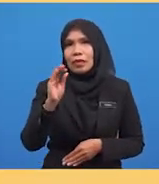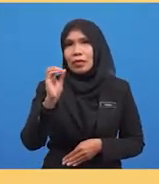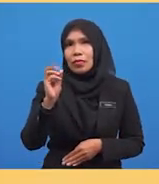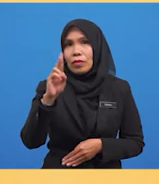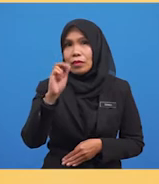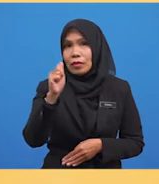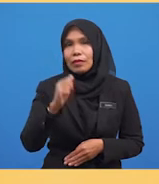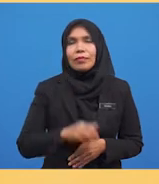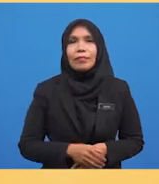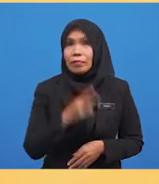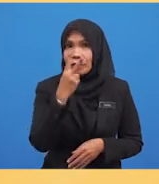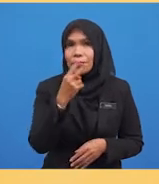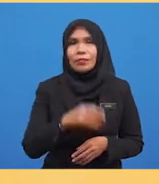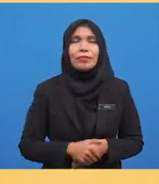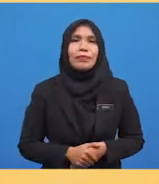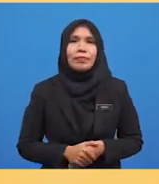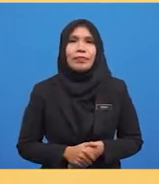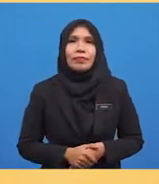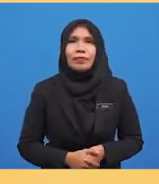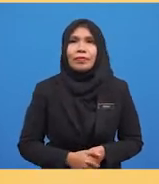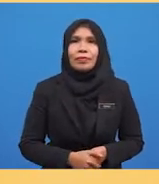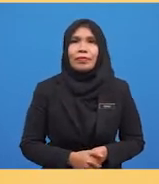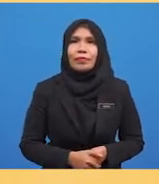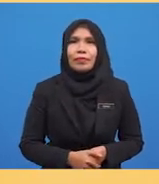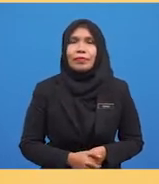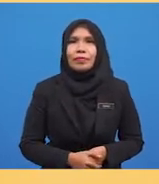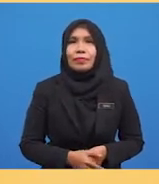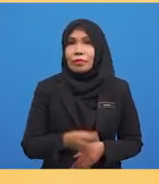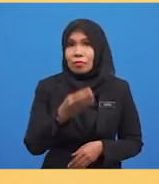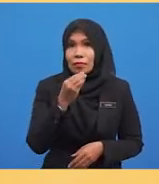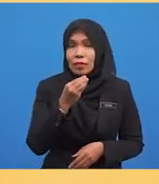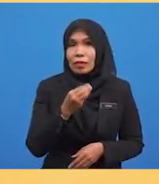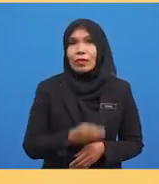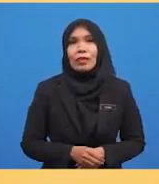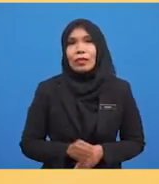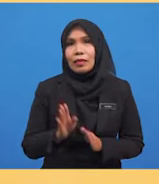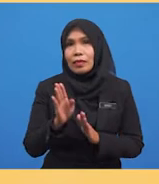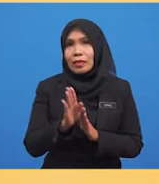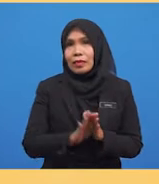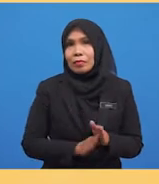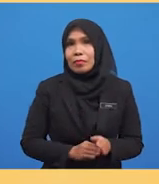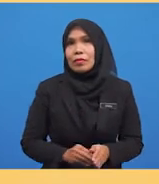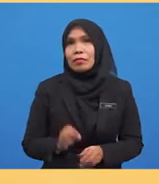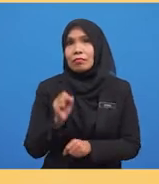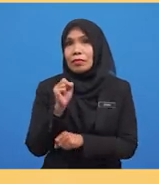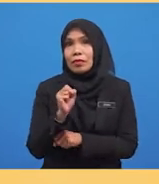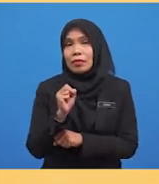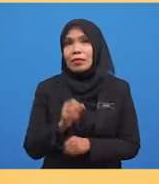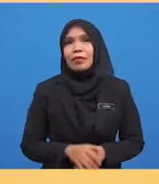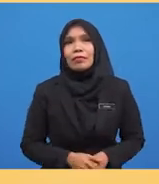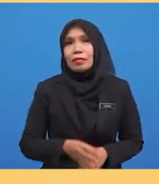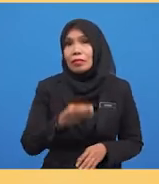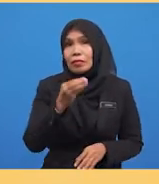Perhatikan contoh ini. Santap beradat, santap istiadat.